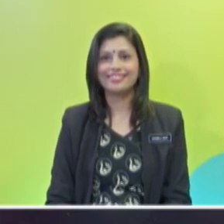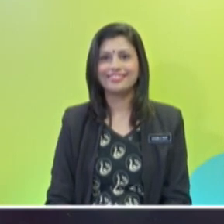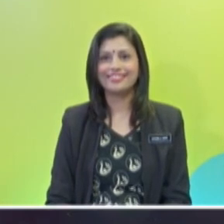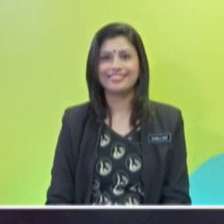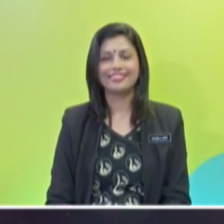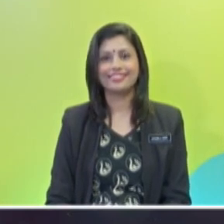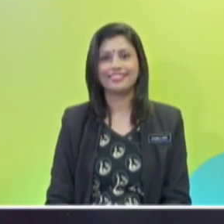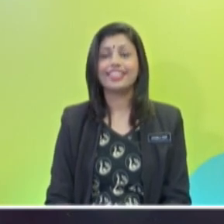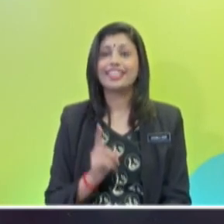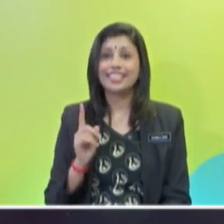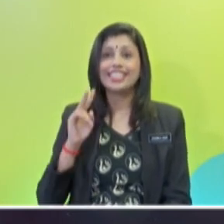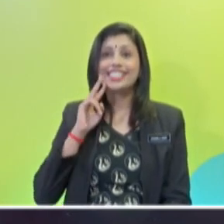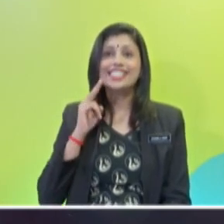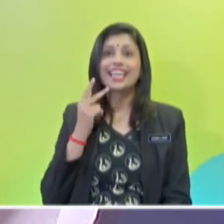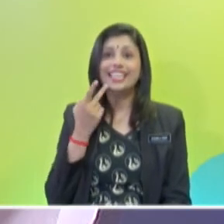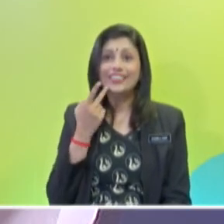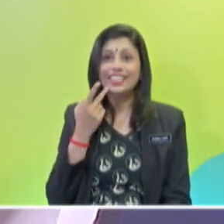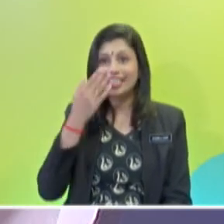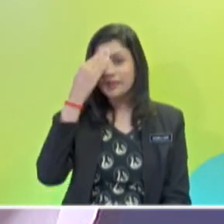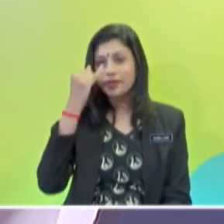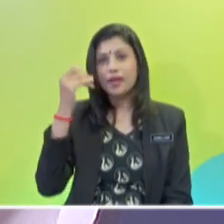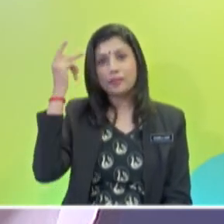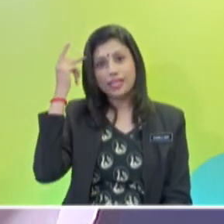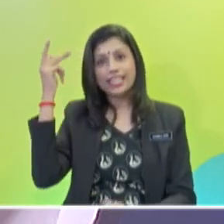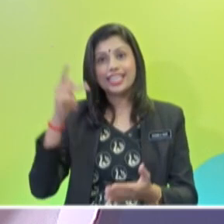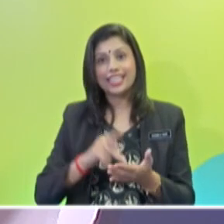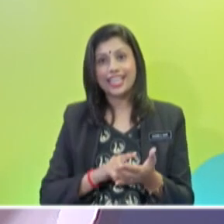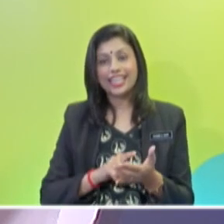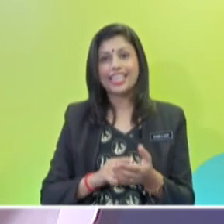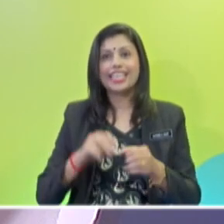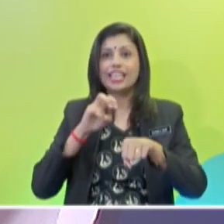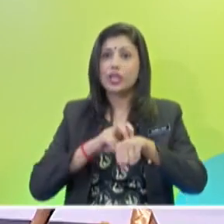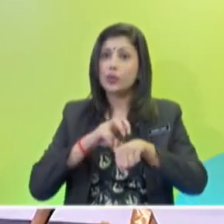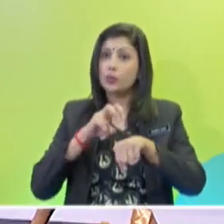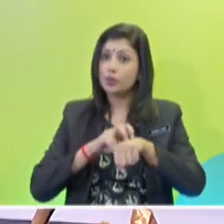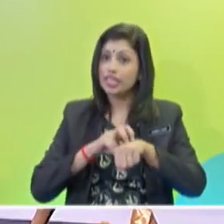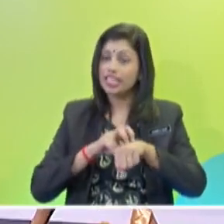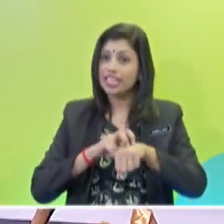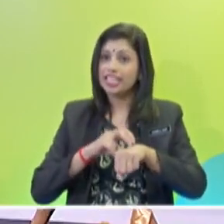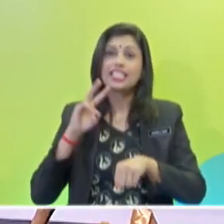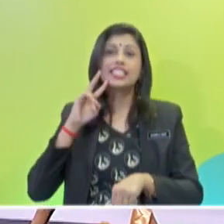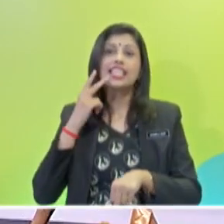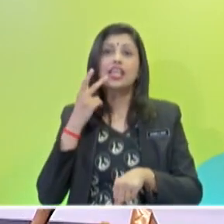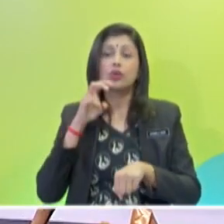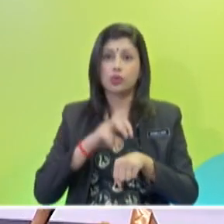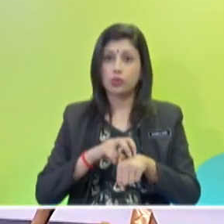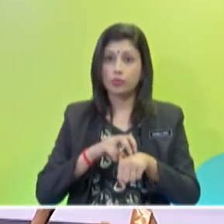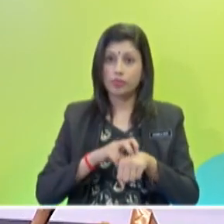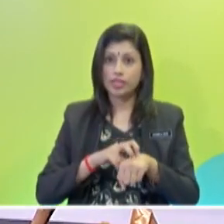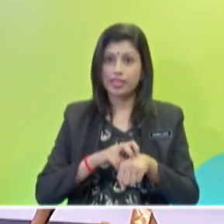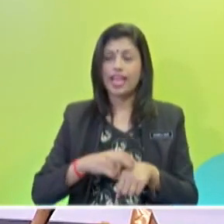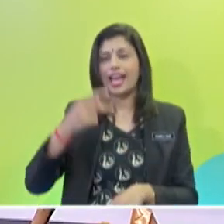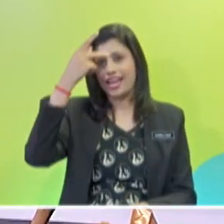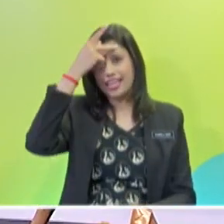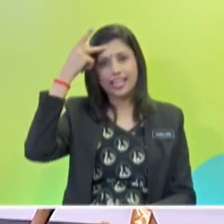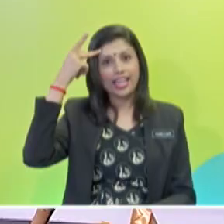Aha. Kenapa sayur lobak ni dikenali sebagai sayuran ubi? Oh, sebab dia daripada tanah, cikgu. Eh, pandainya. Sebab dia